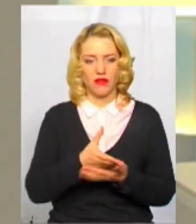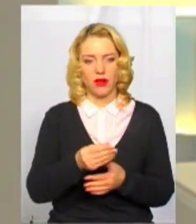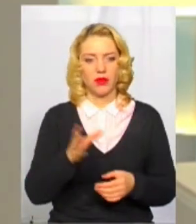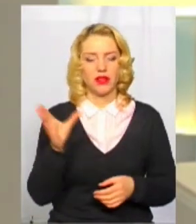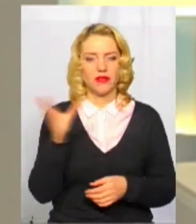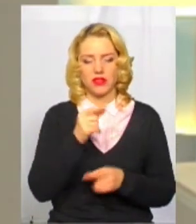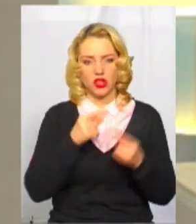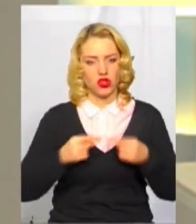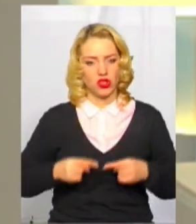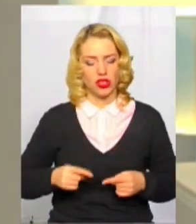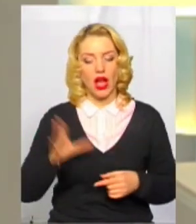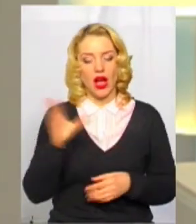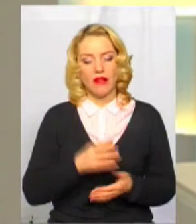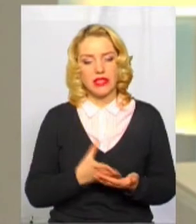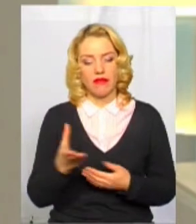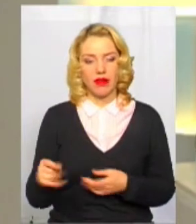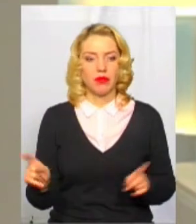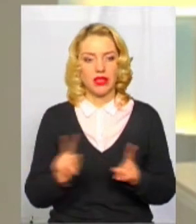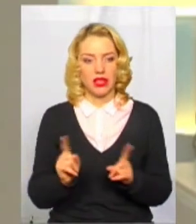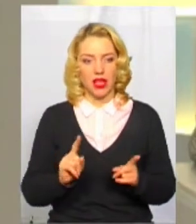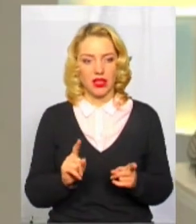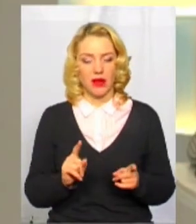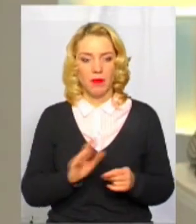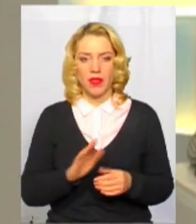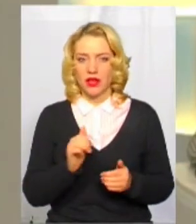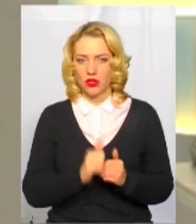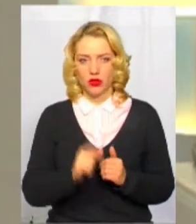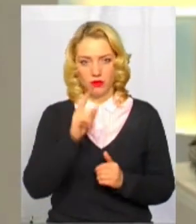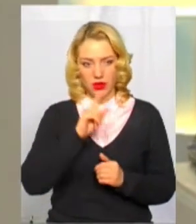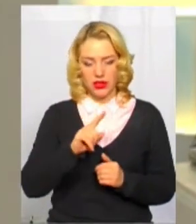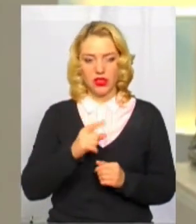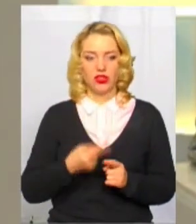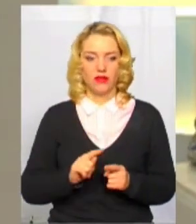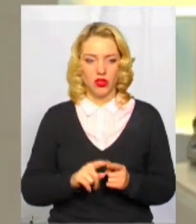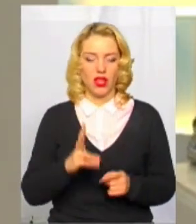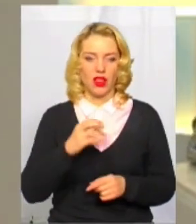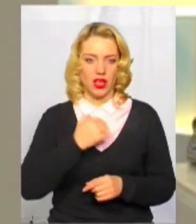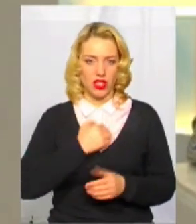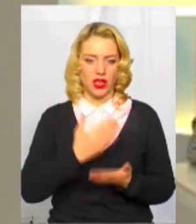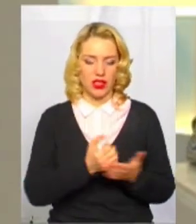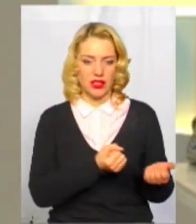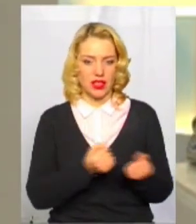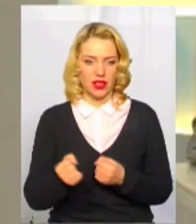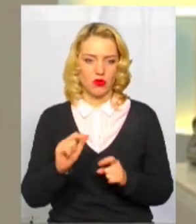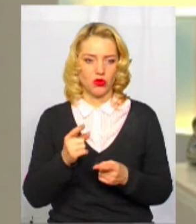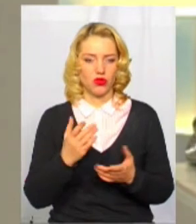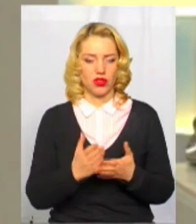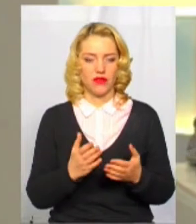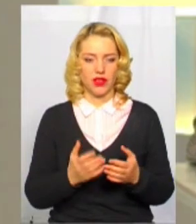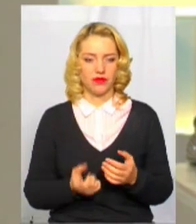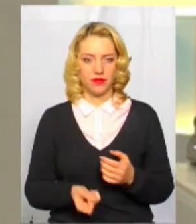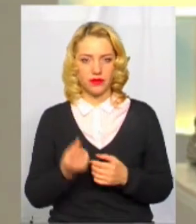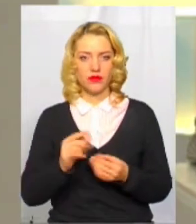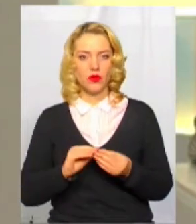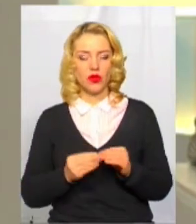Всі виплати, які йдуть, скажімо, не щомісячні, вони, на жаль, є з затримкою, тому що велика потреба.